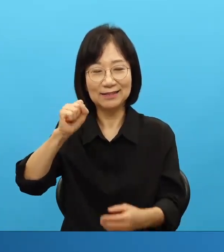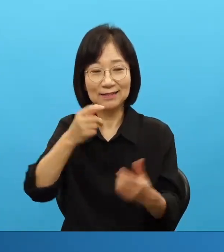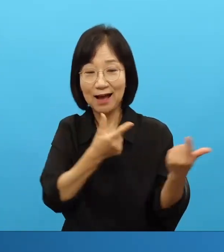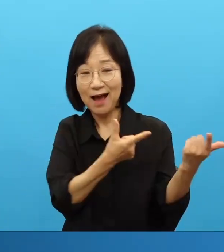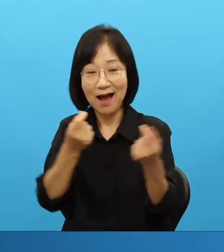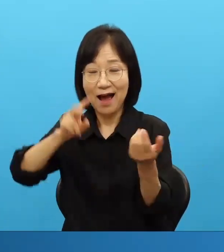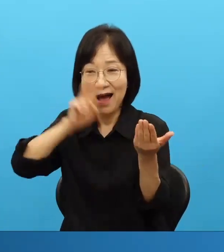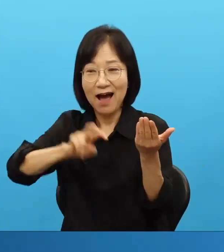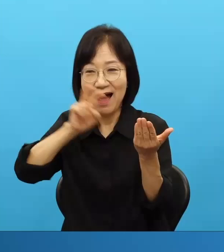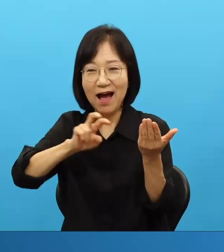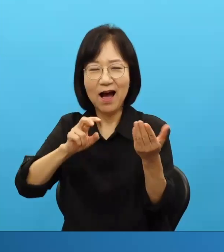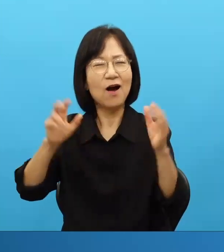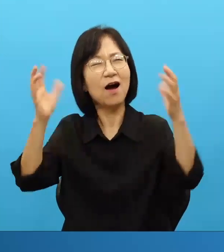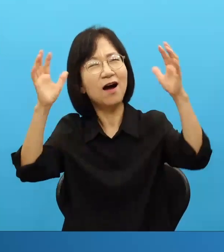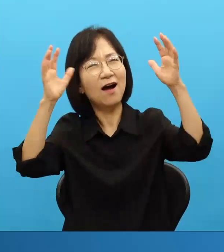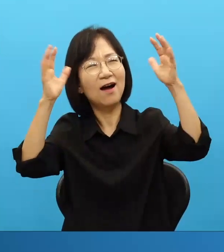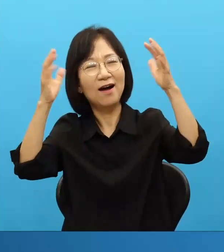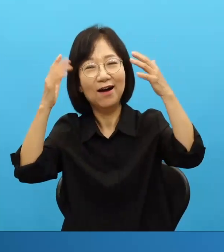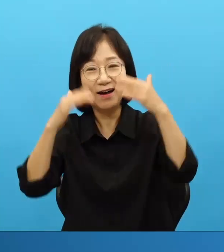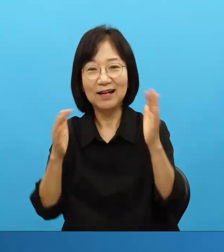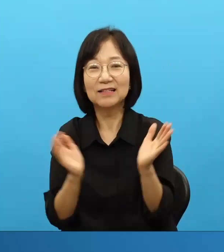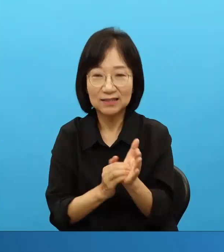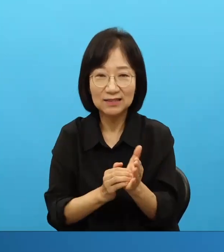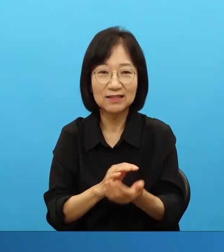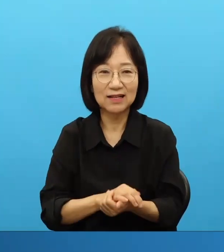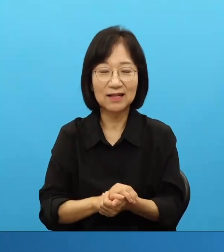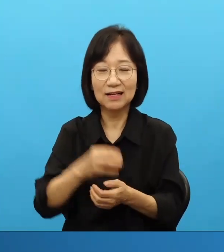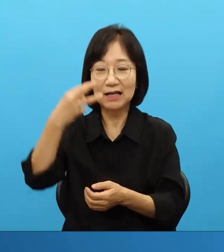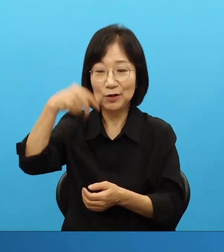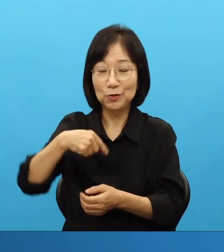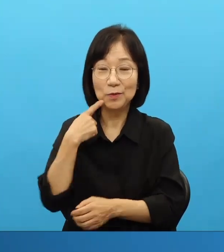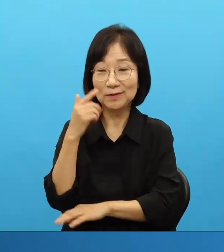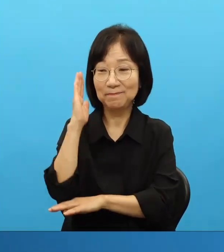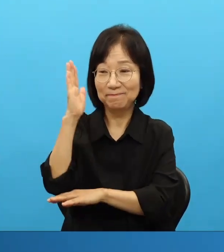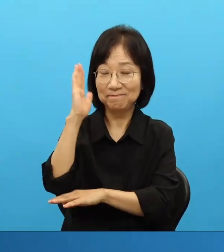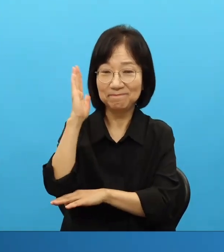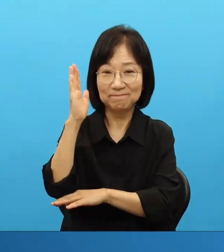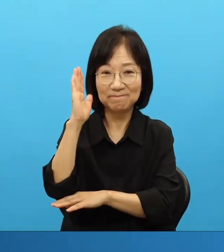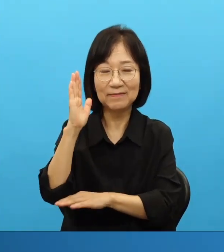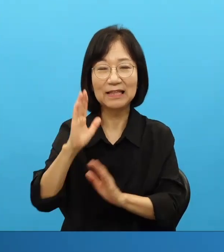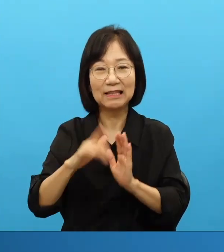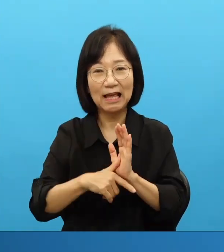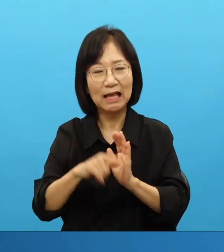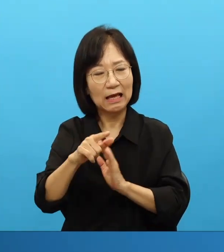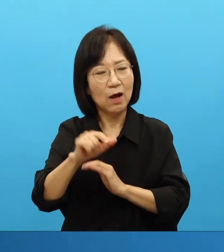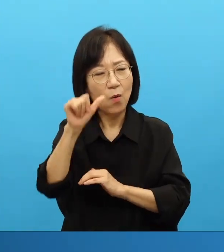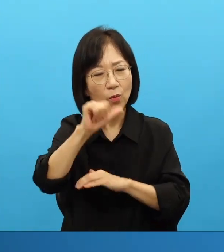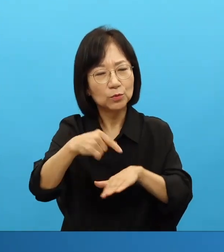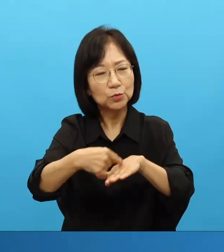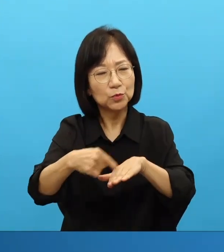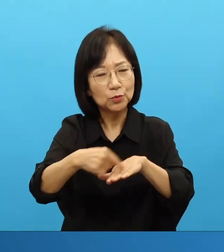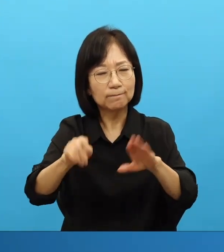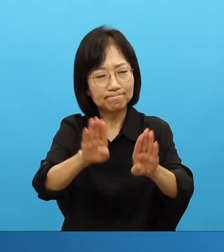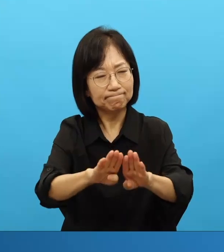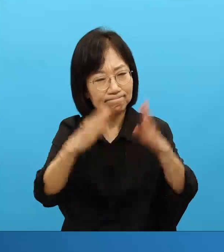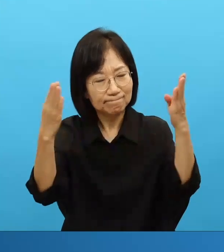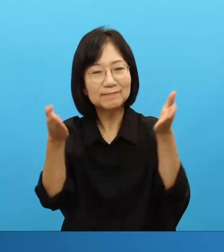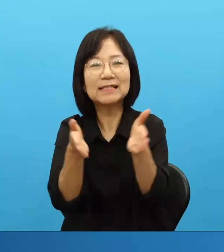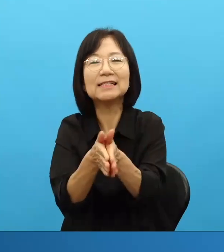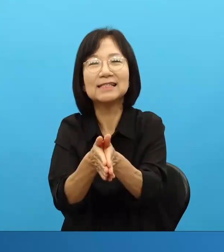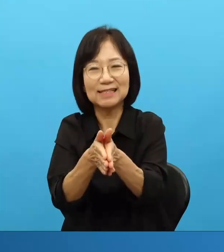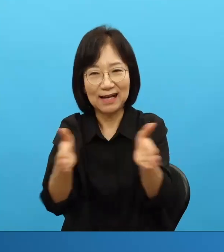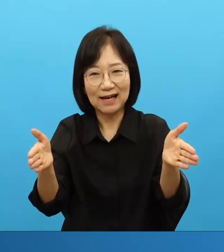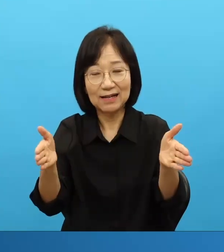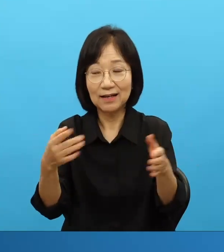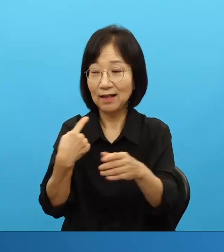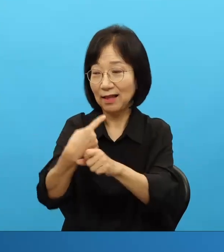받기도 했습니다. 유광수 목사는 앞서 이 렘넌트들이 5천 종족의 문을 여는 시작이라고 전하며